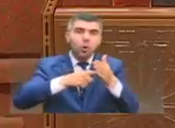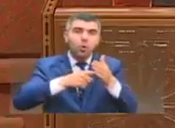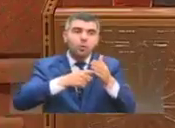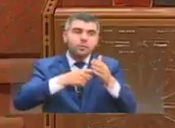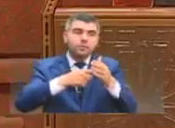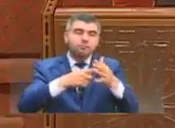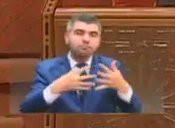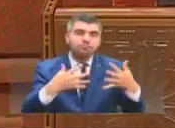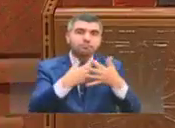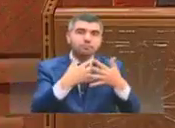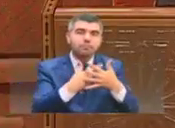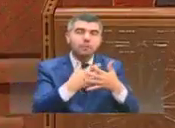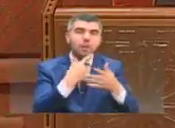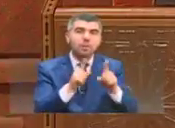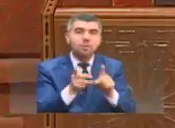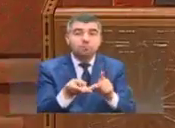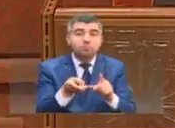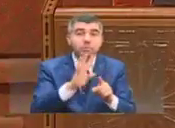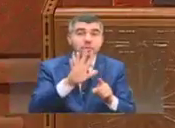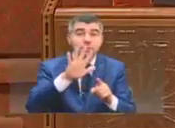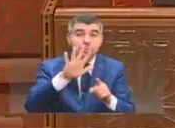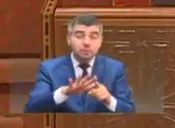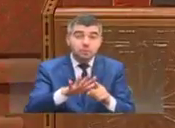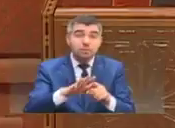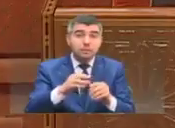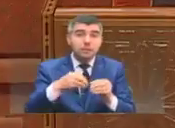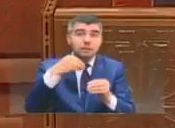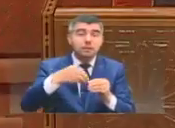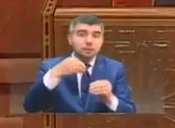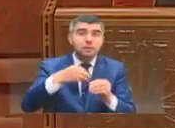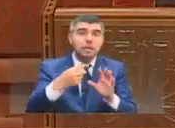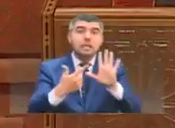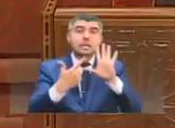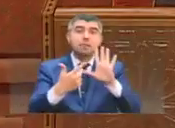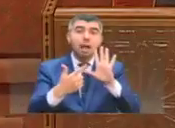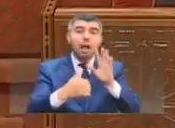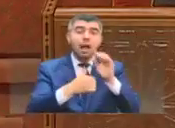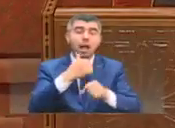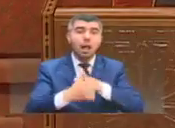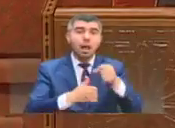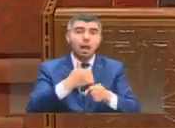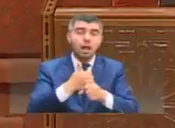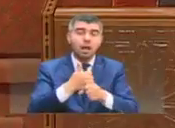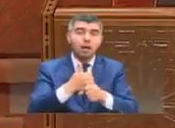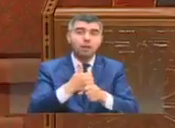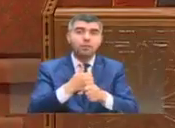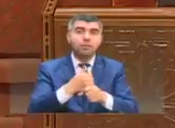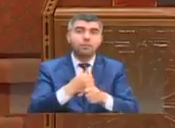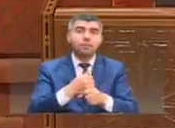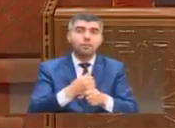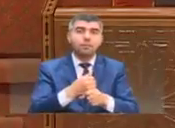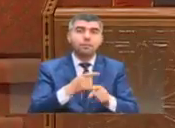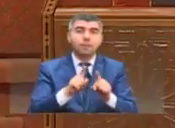الاجتماعي 3500 درهم اللي كانت كتقسم الى حدود 7 سنوات، وحنا واعيين بان الدخل الفردي لهذه الساكنه هو